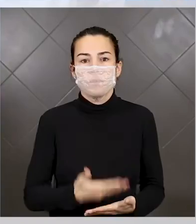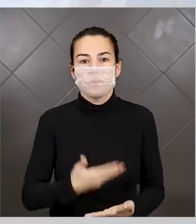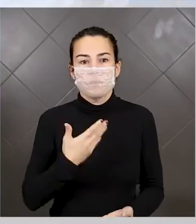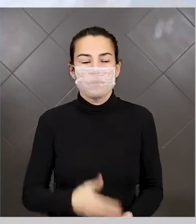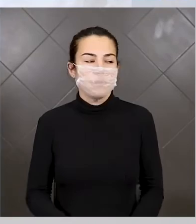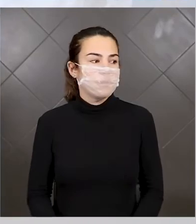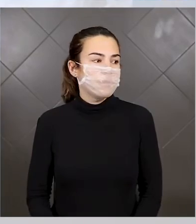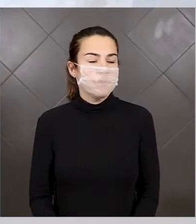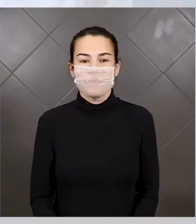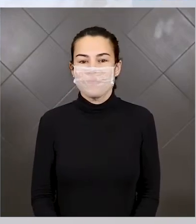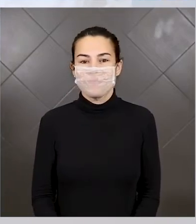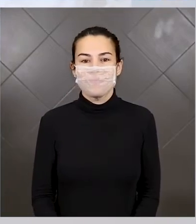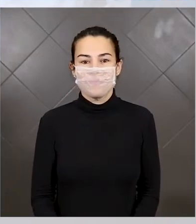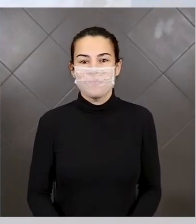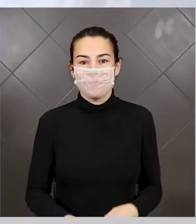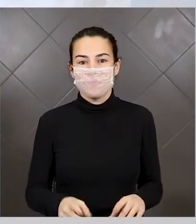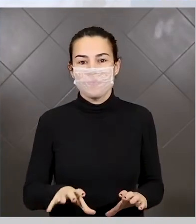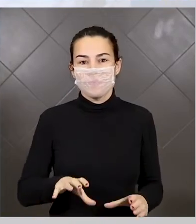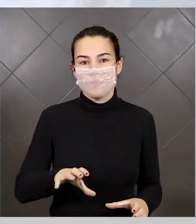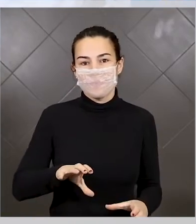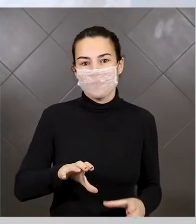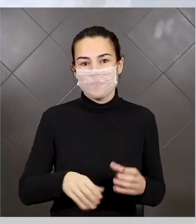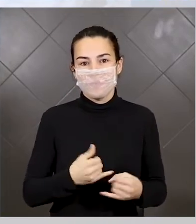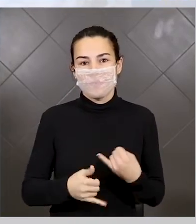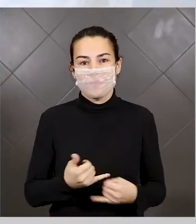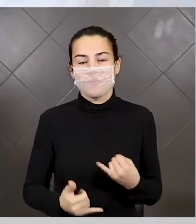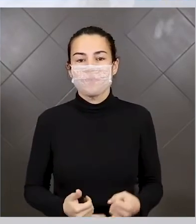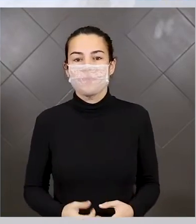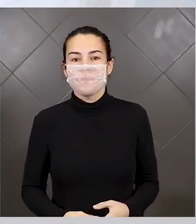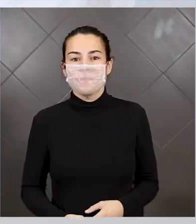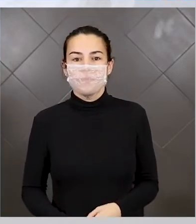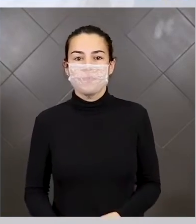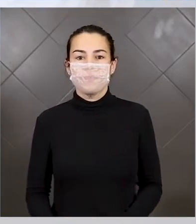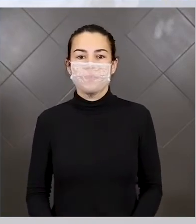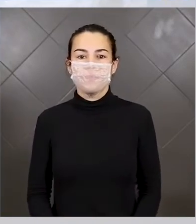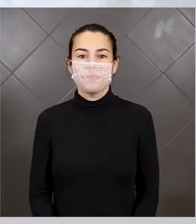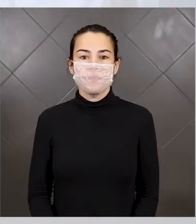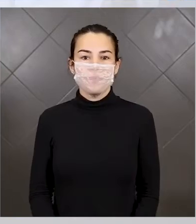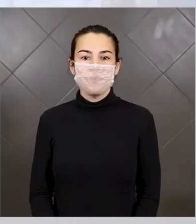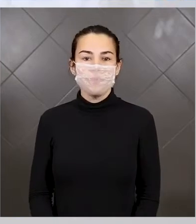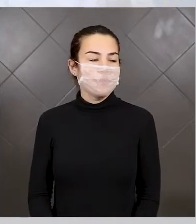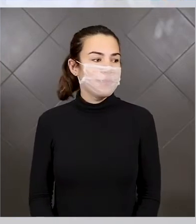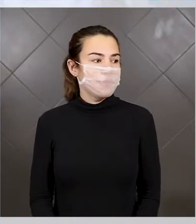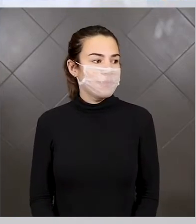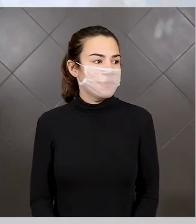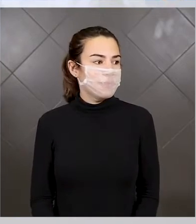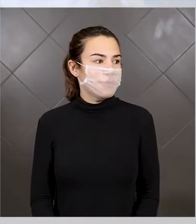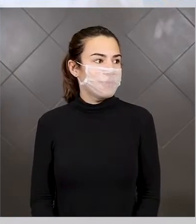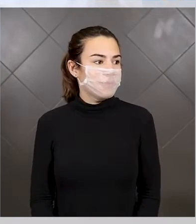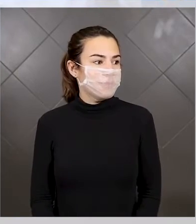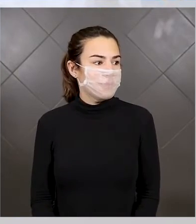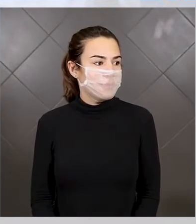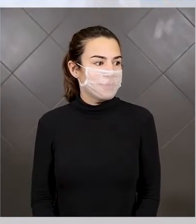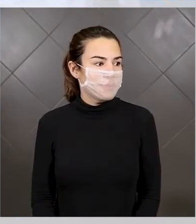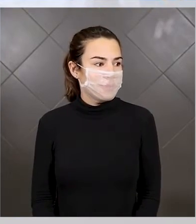el motllos al congelador perquè quan toqui la llauna es gelifiqui i no perdi, però si respectem les